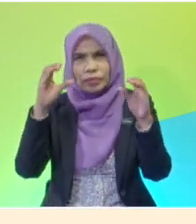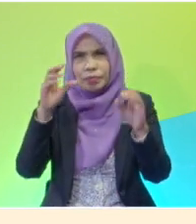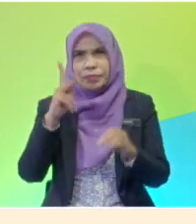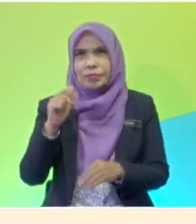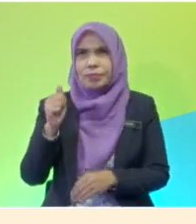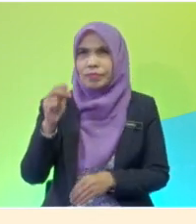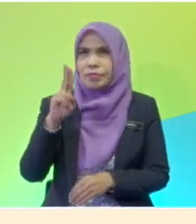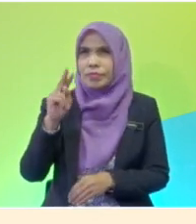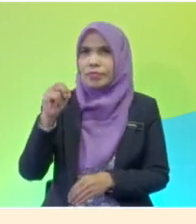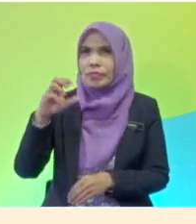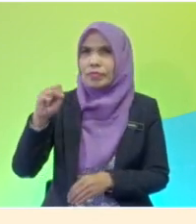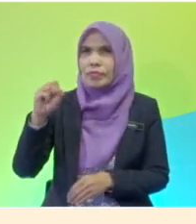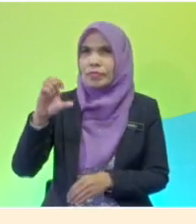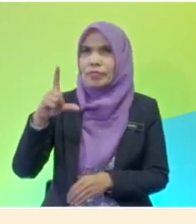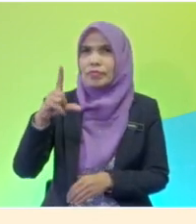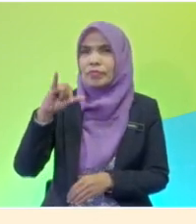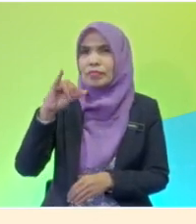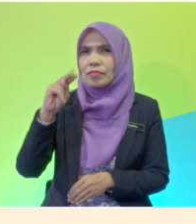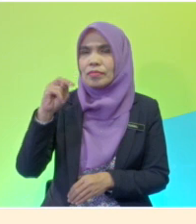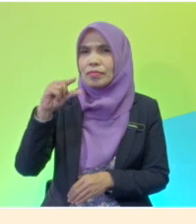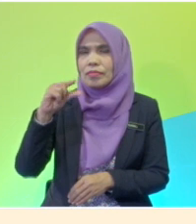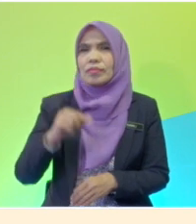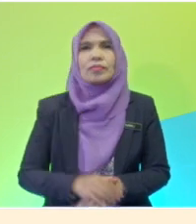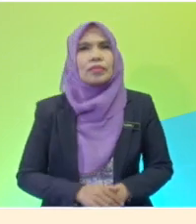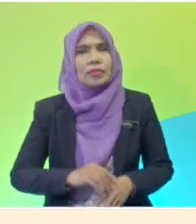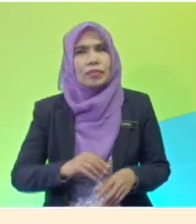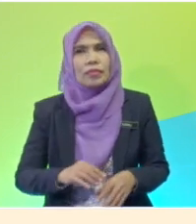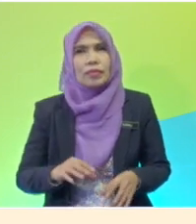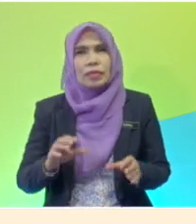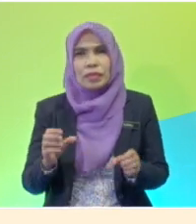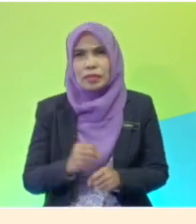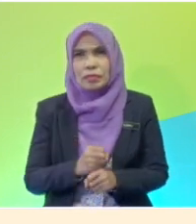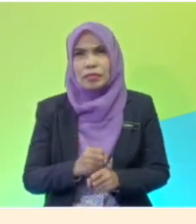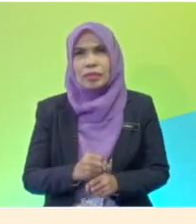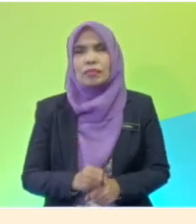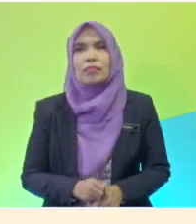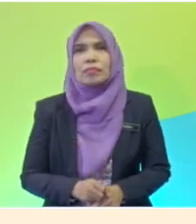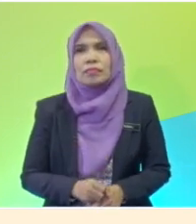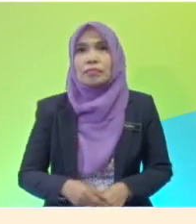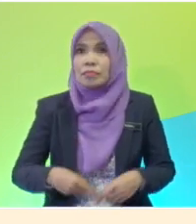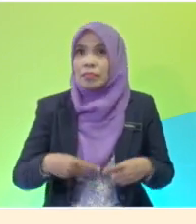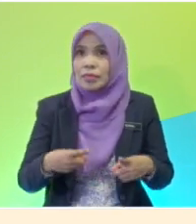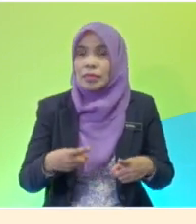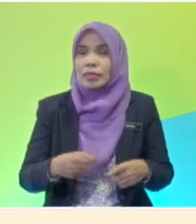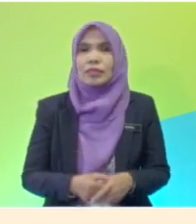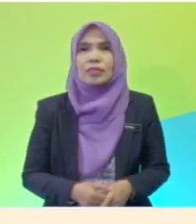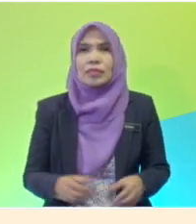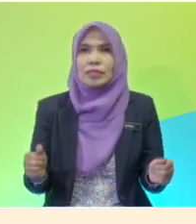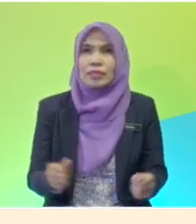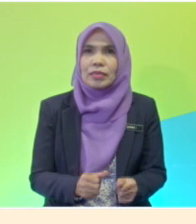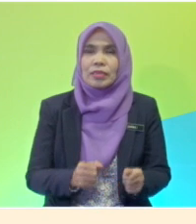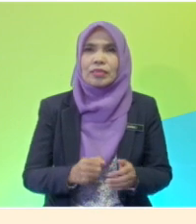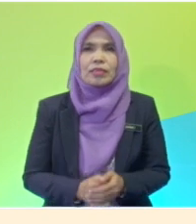itu untuk bergerak mengikut penelitian bersesuaian dengan diri dia oke yang ketiga apabila